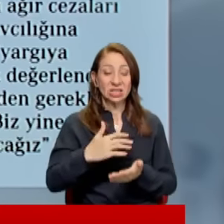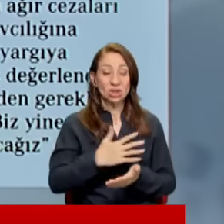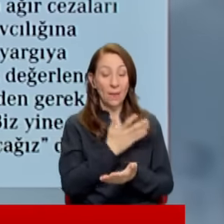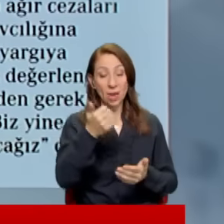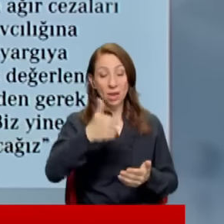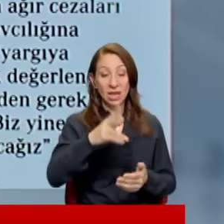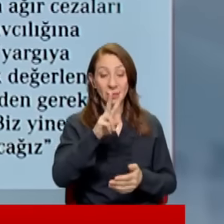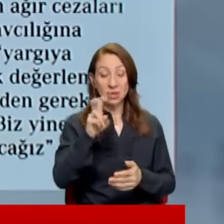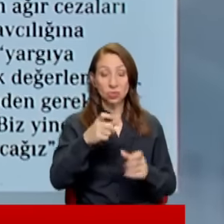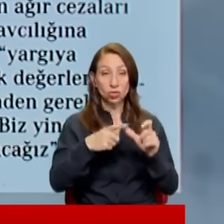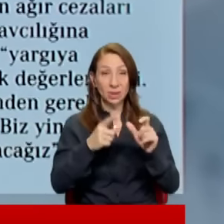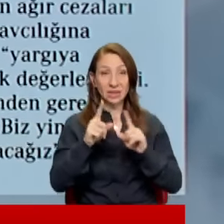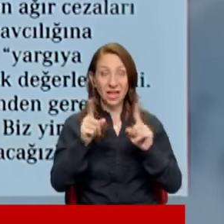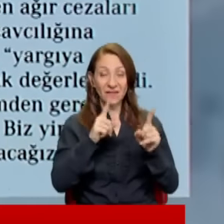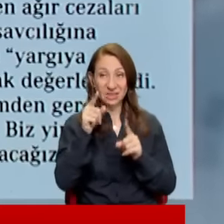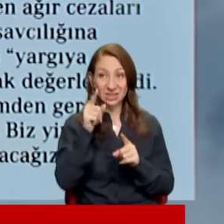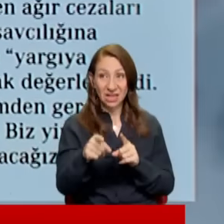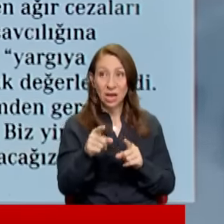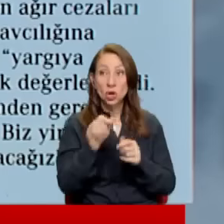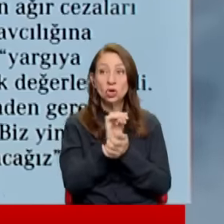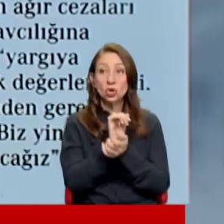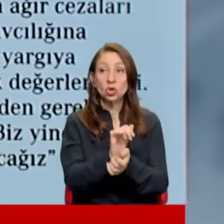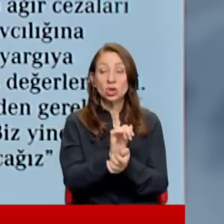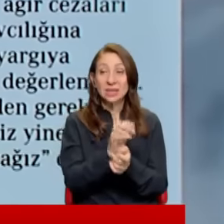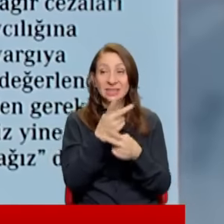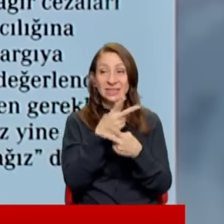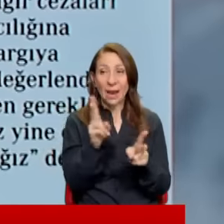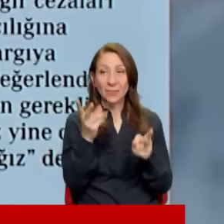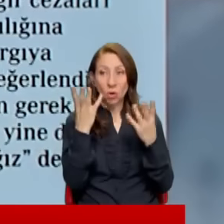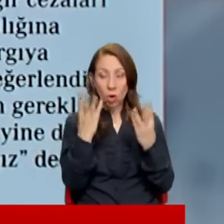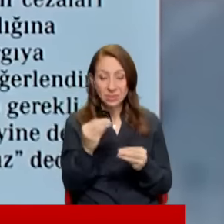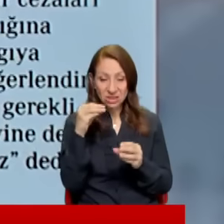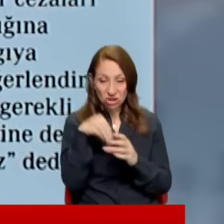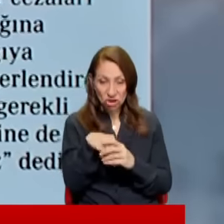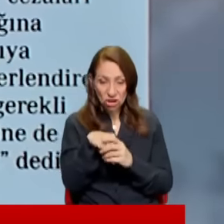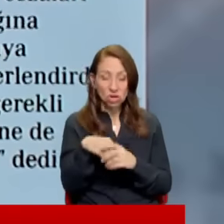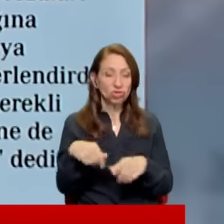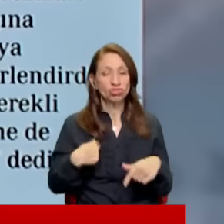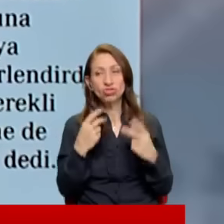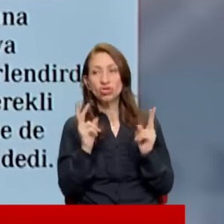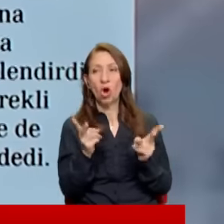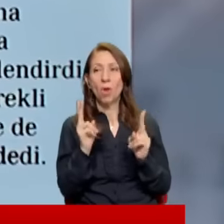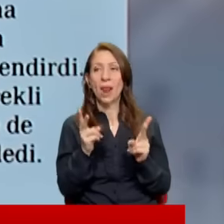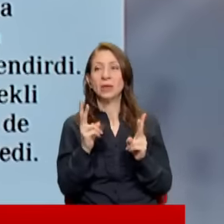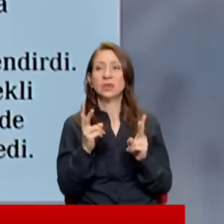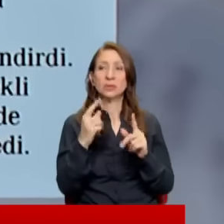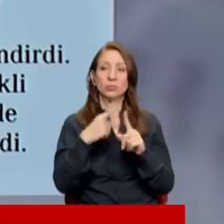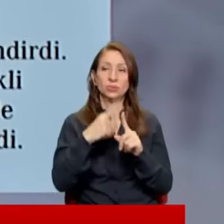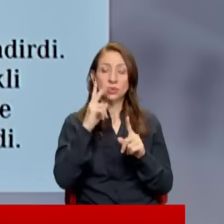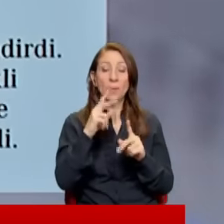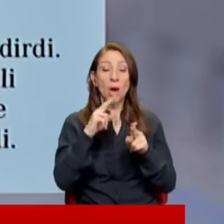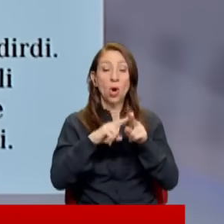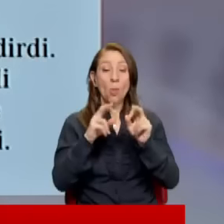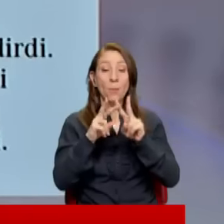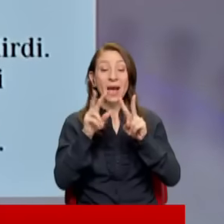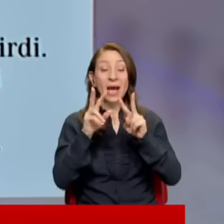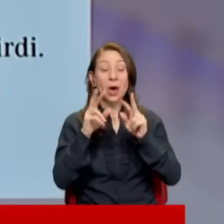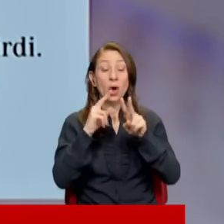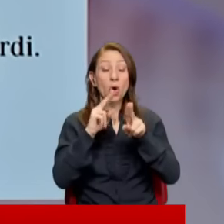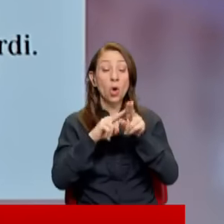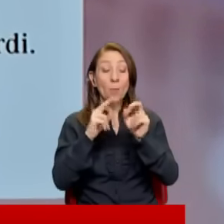kurmayları 28 Şubat davasında tutukluların serbest bırakılmasını normalleşme için olumlu buldu ancak Kobani davasında